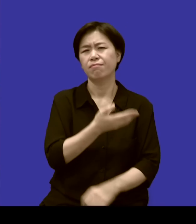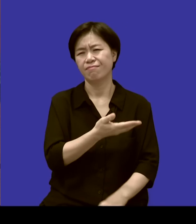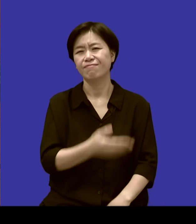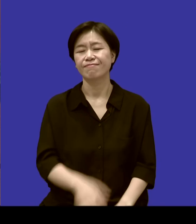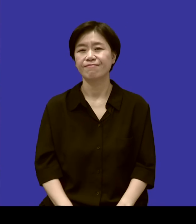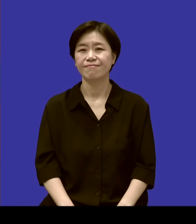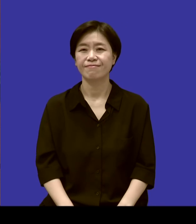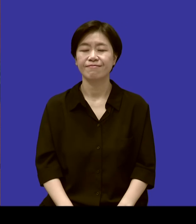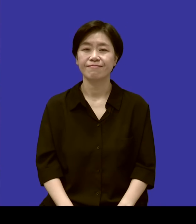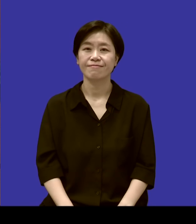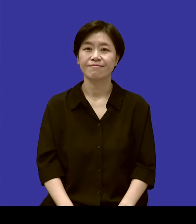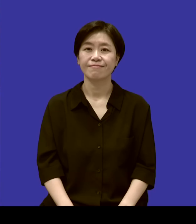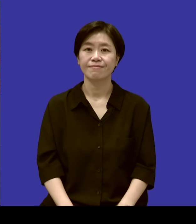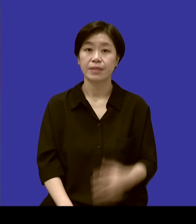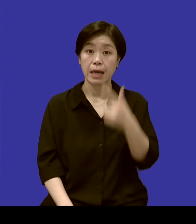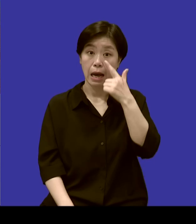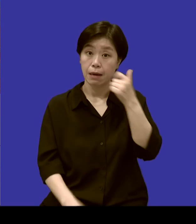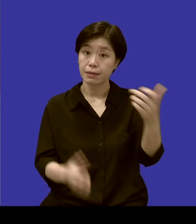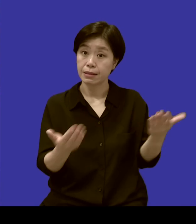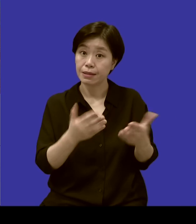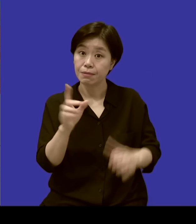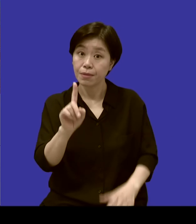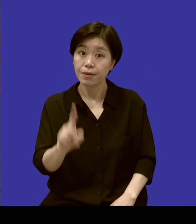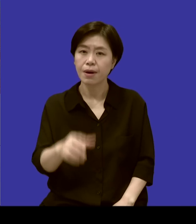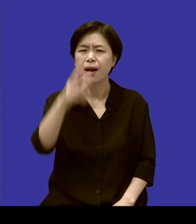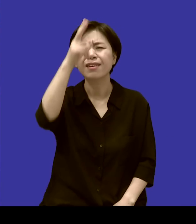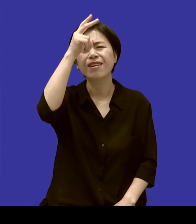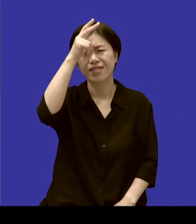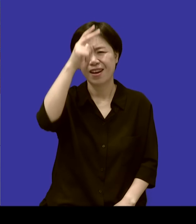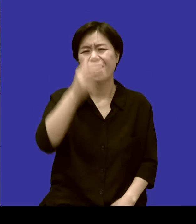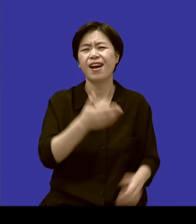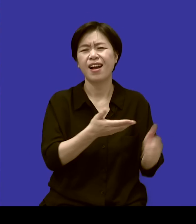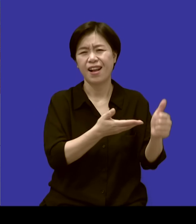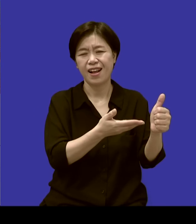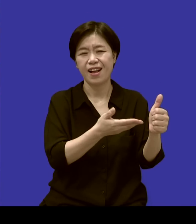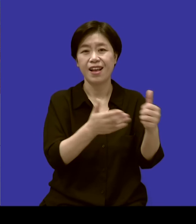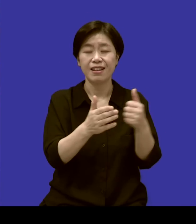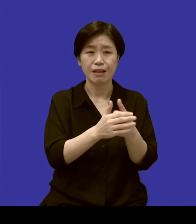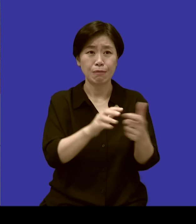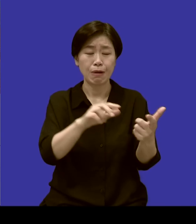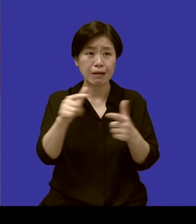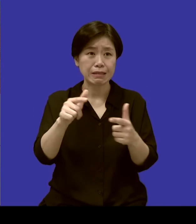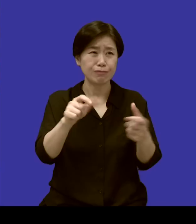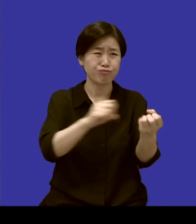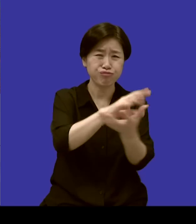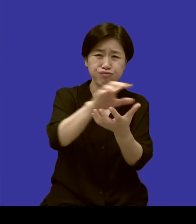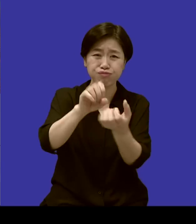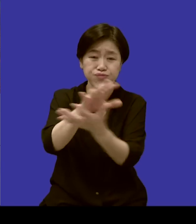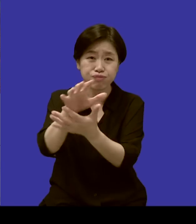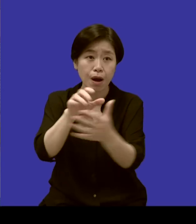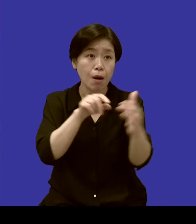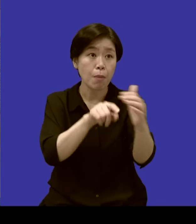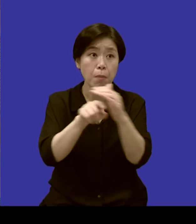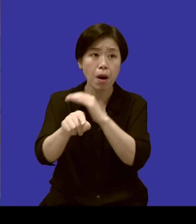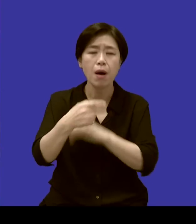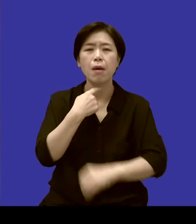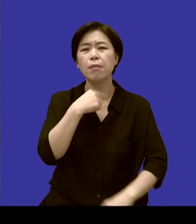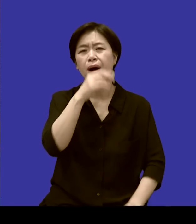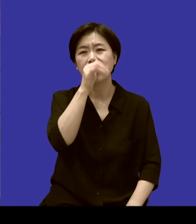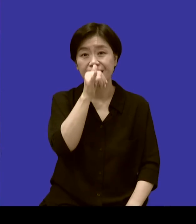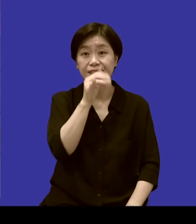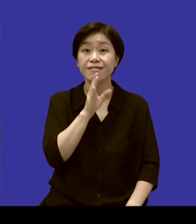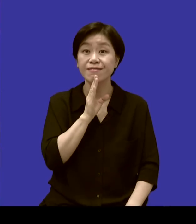활동을 많이 하셨나 봐요. 그걸 다 아버지가 아시는 이제 분이. 경찰 공직의 직업상 그런 직업을 하셨기 때문에 뒷조사를 많이 하셨어요. 사고를